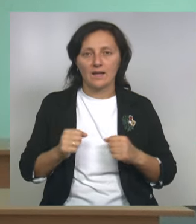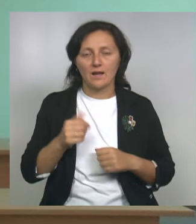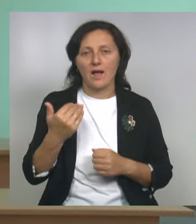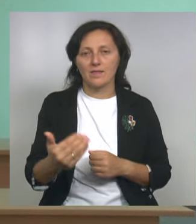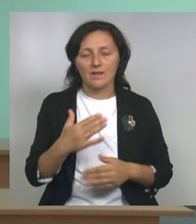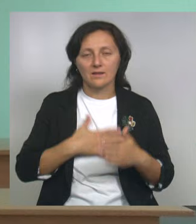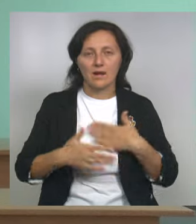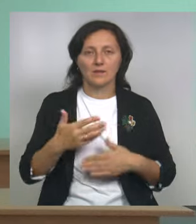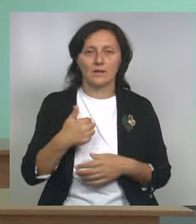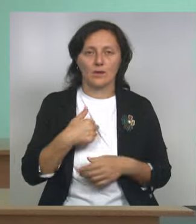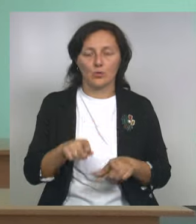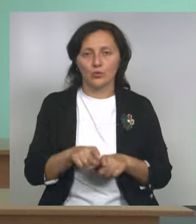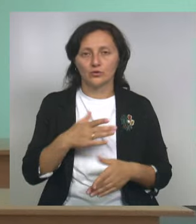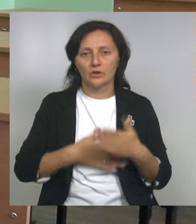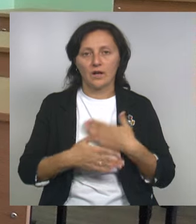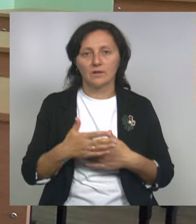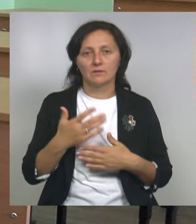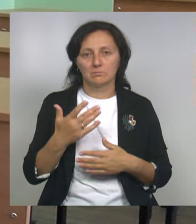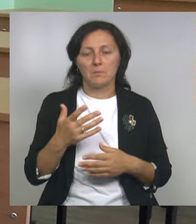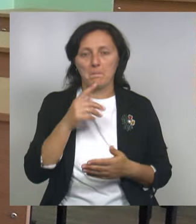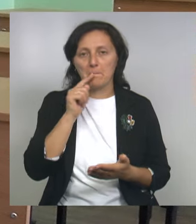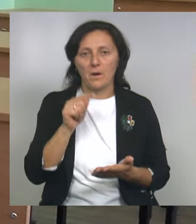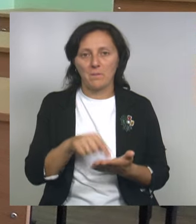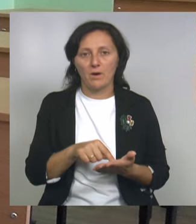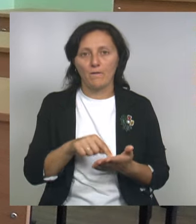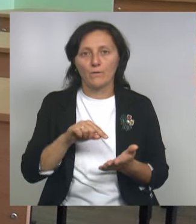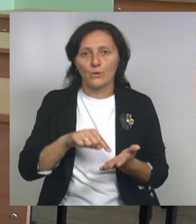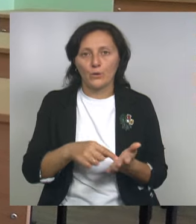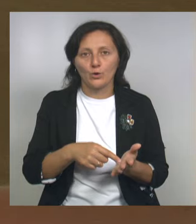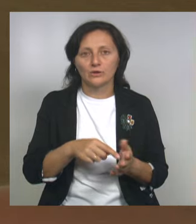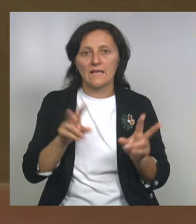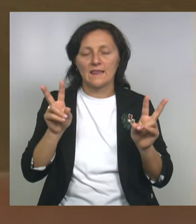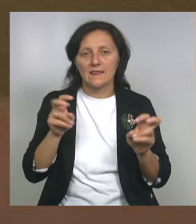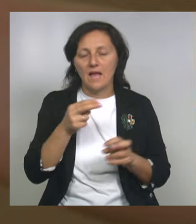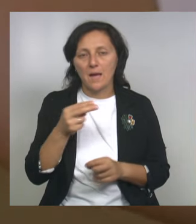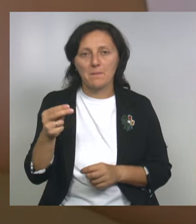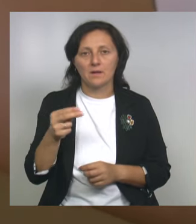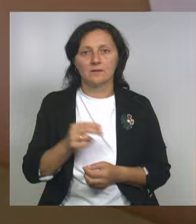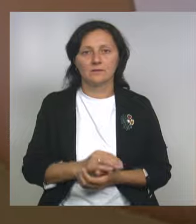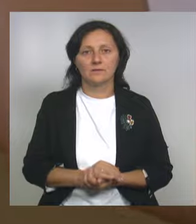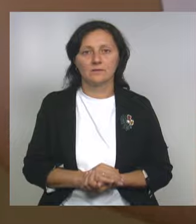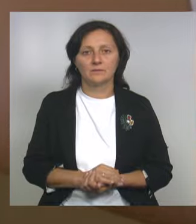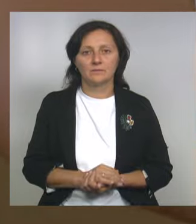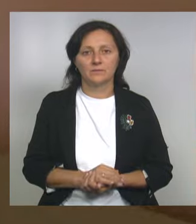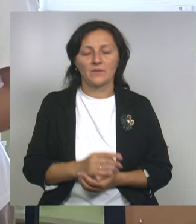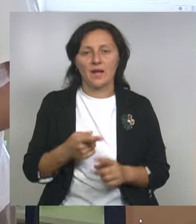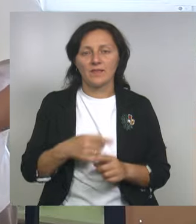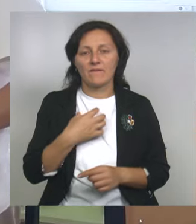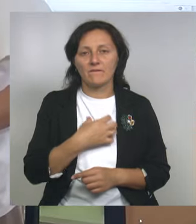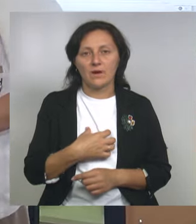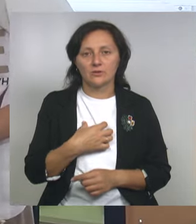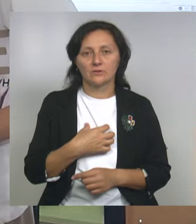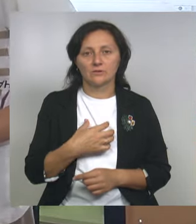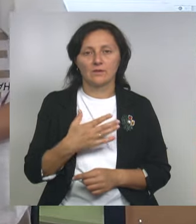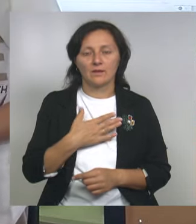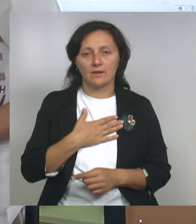рады. Значит, угадали, значит, попали в точку с темой, с актуальностью. Это важно, защита